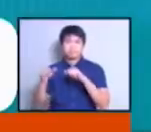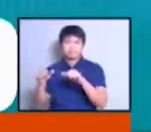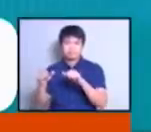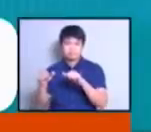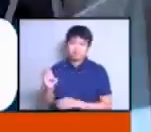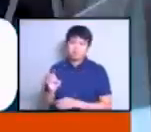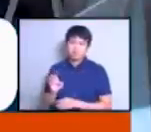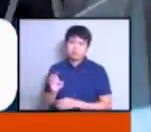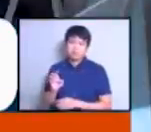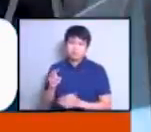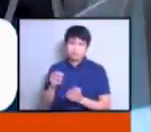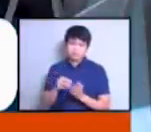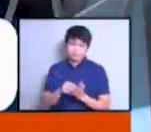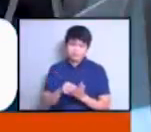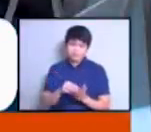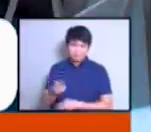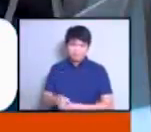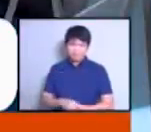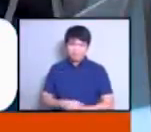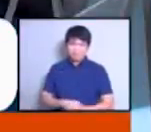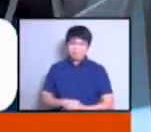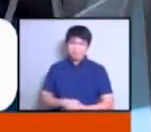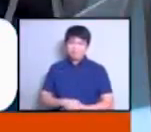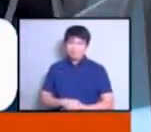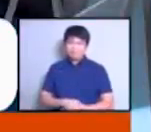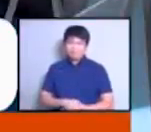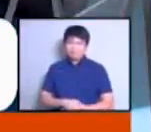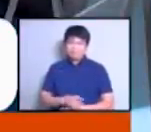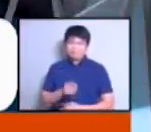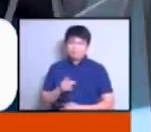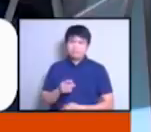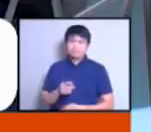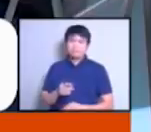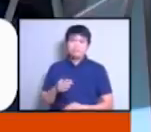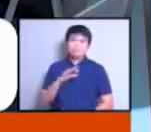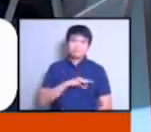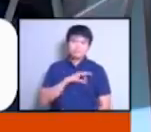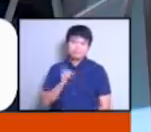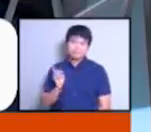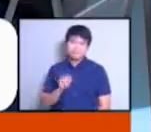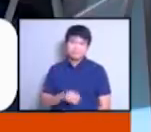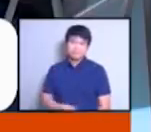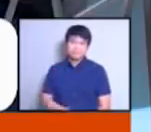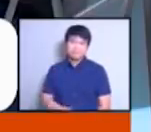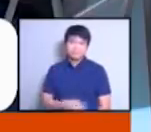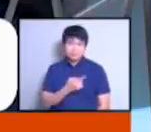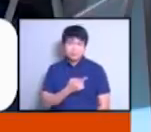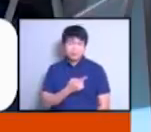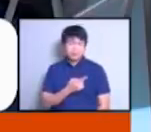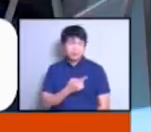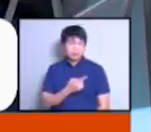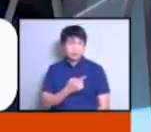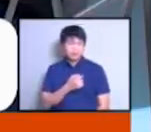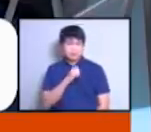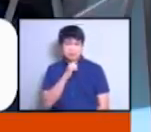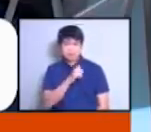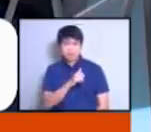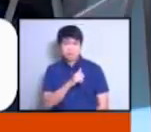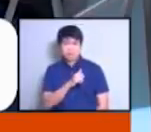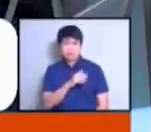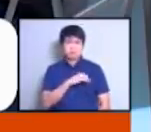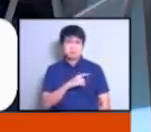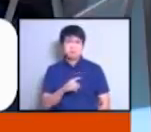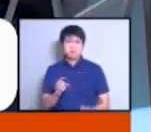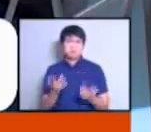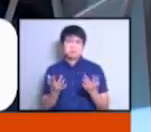Sukatan, Manok na Pula. 14 million views. So, ayan pala, sir, kumikita dalawa na siya rito, ibig sabihin. Eh, sabi niya daw, sir, hindi naman daw, wala naman nakita daw